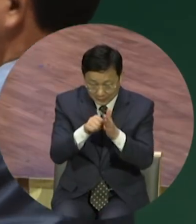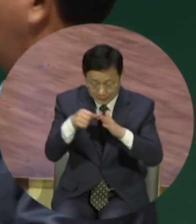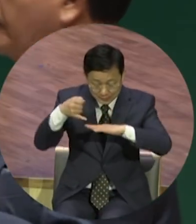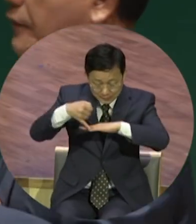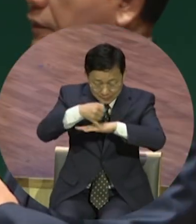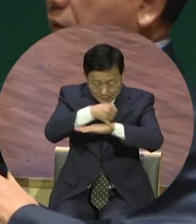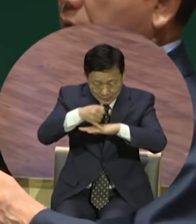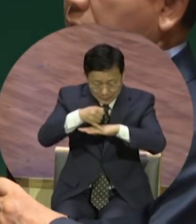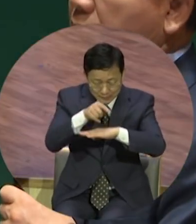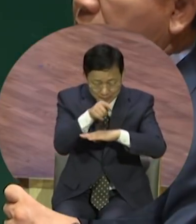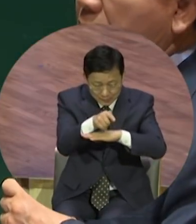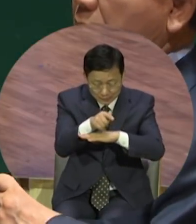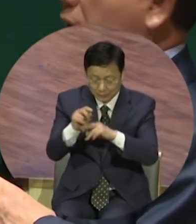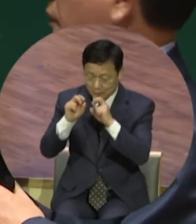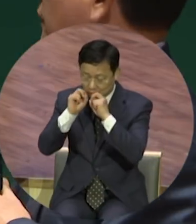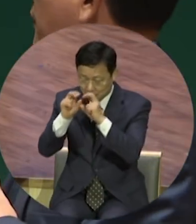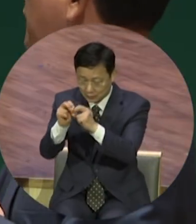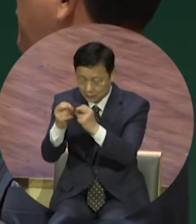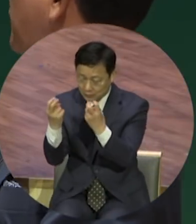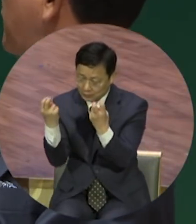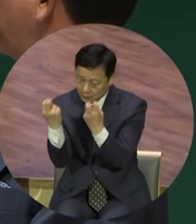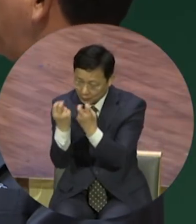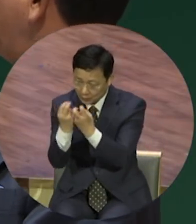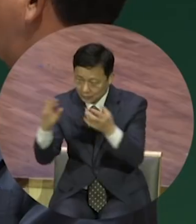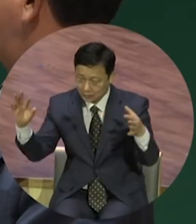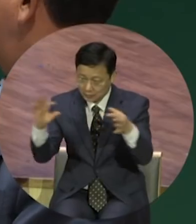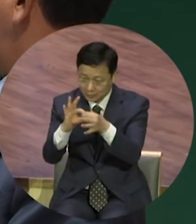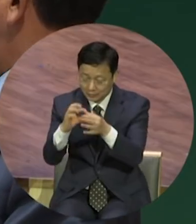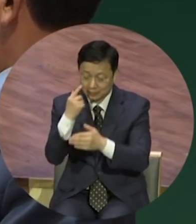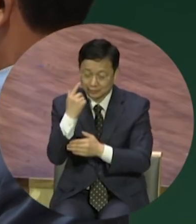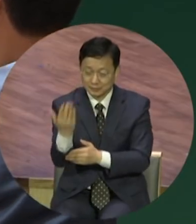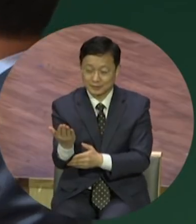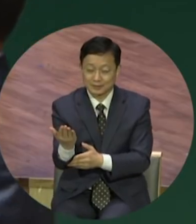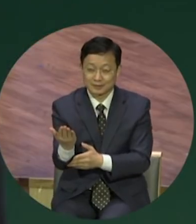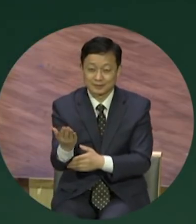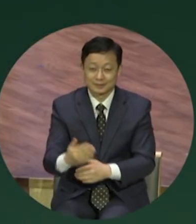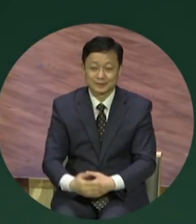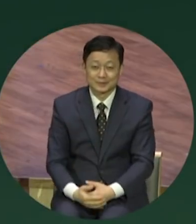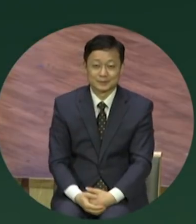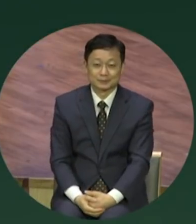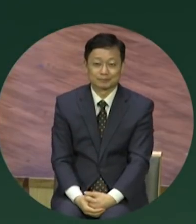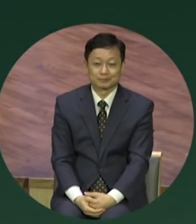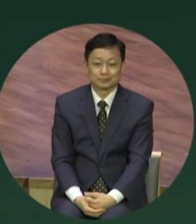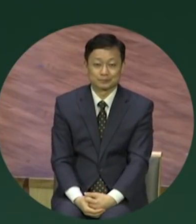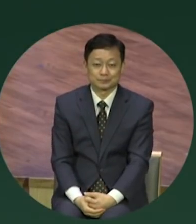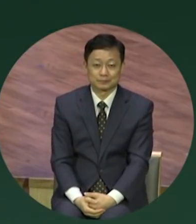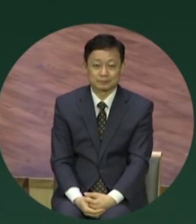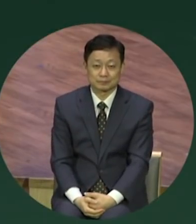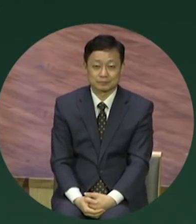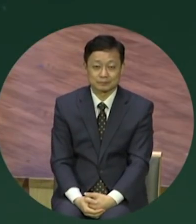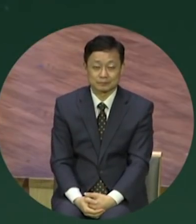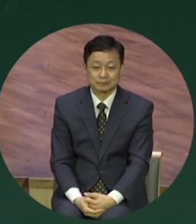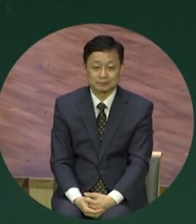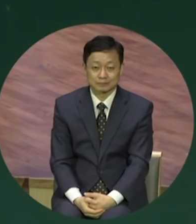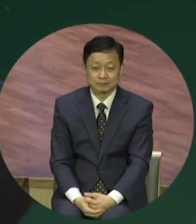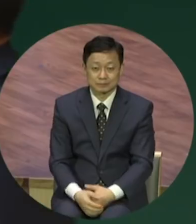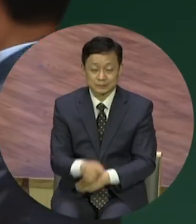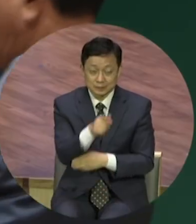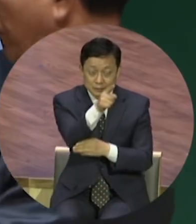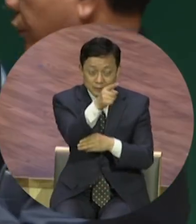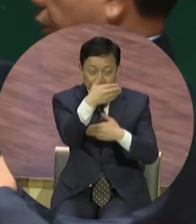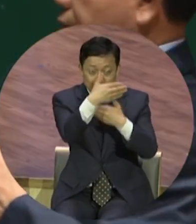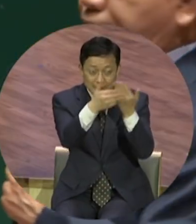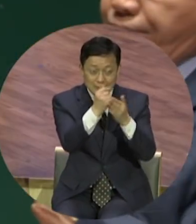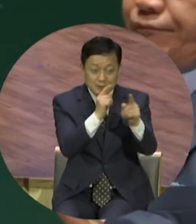our life design is ultimately about how we can evangelize, how we can stand as God's witness. 이게 말씀이라고 하고 기도를 한다면